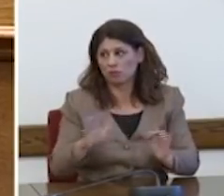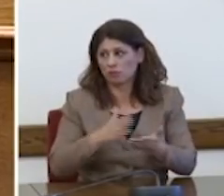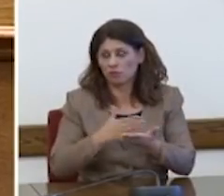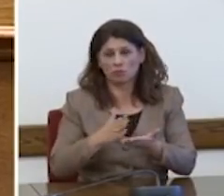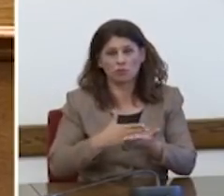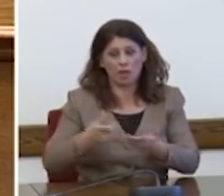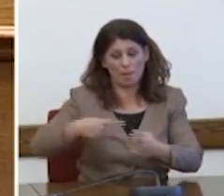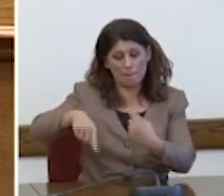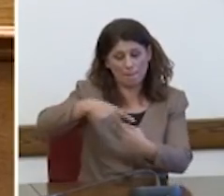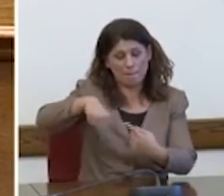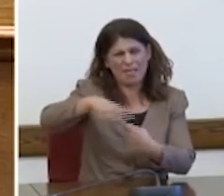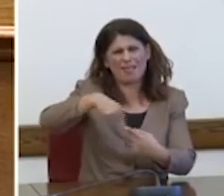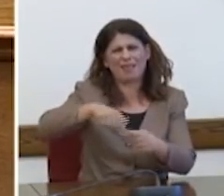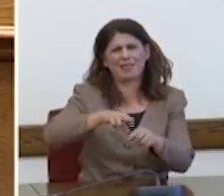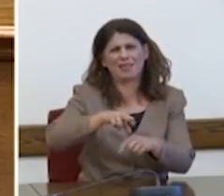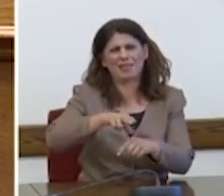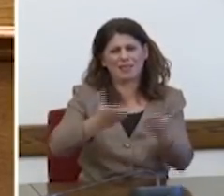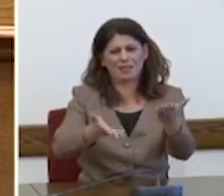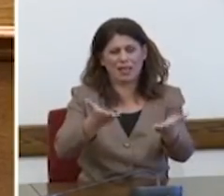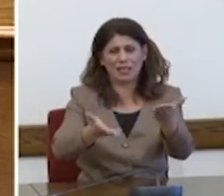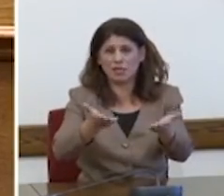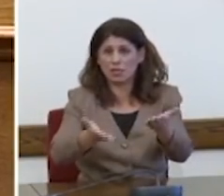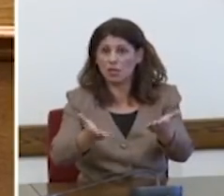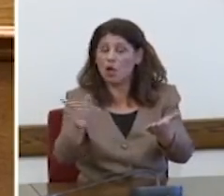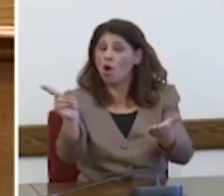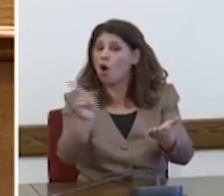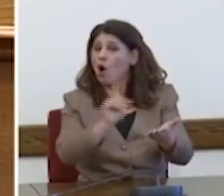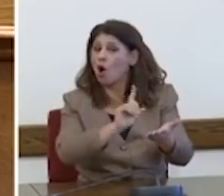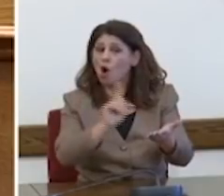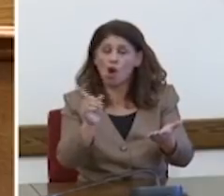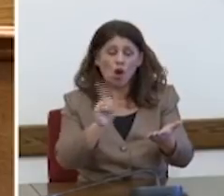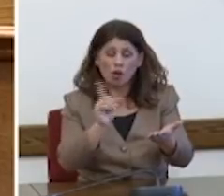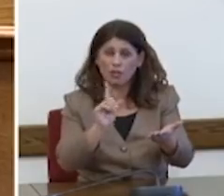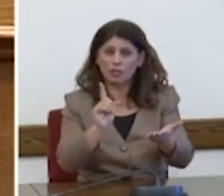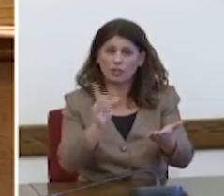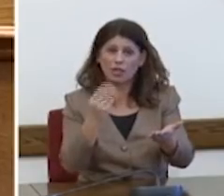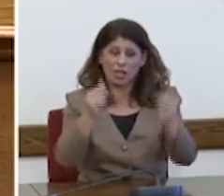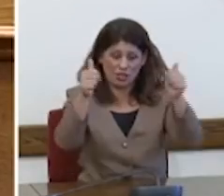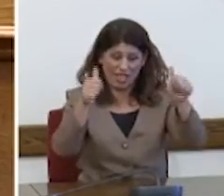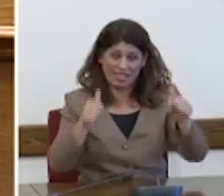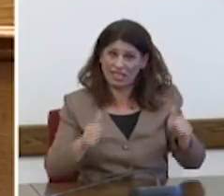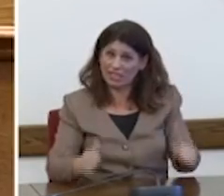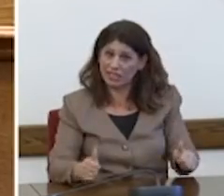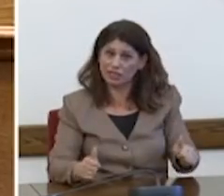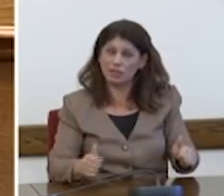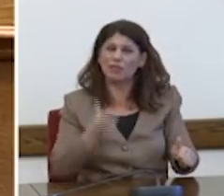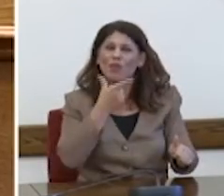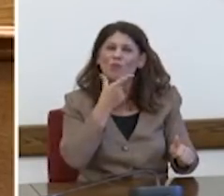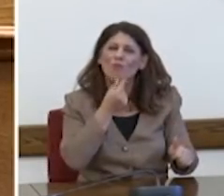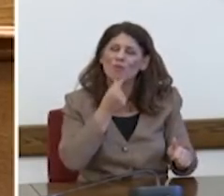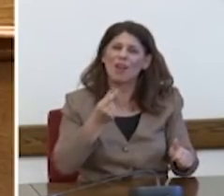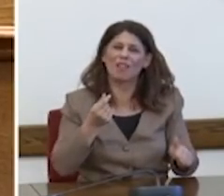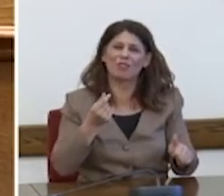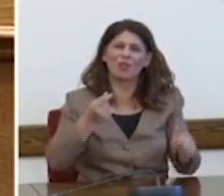μεταξύ σας σχέσεις και τον συσχετισμό, και όχι οι διάφορες διακηρύξεις που εύκολα γίνονται φτερό